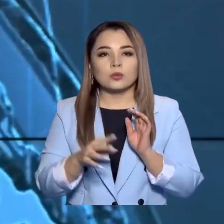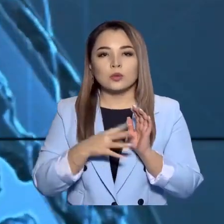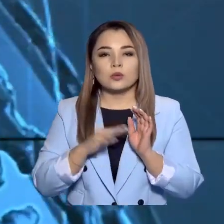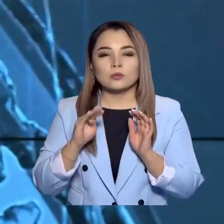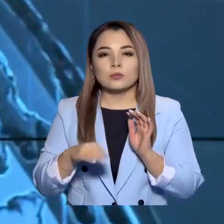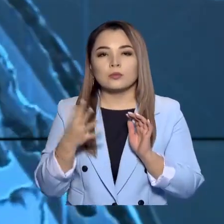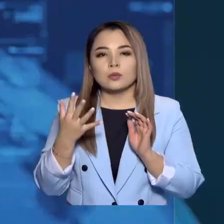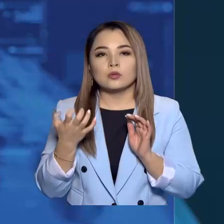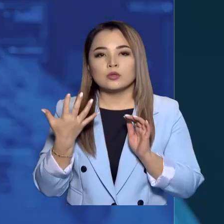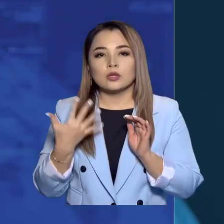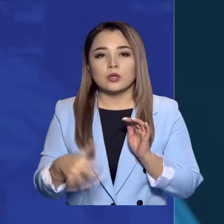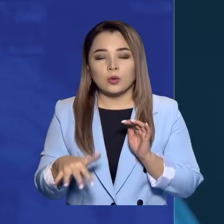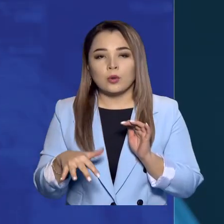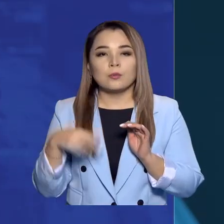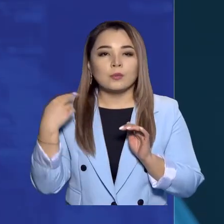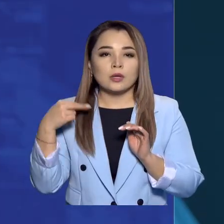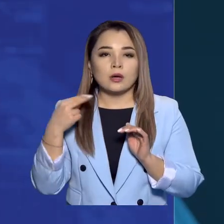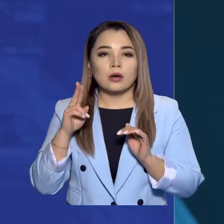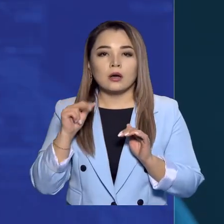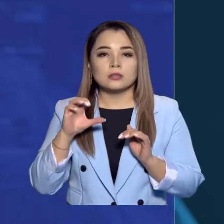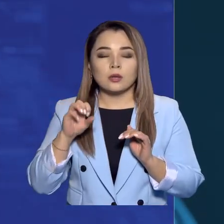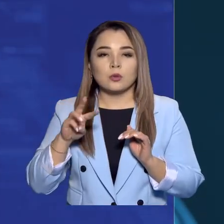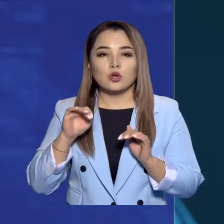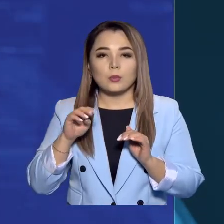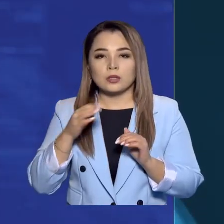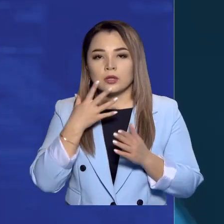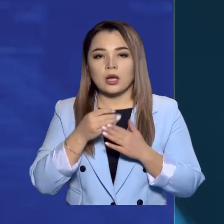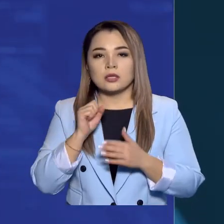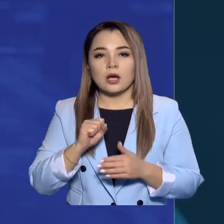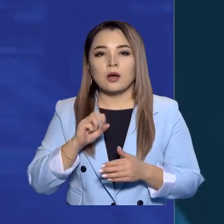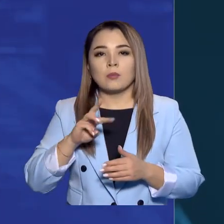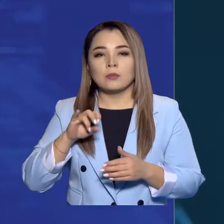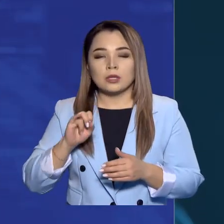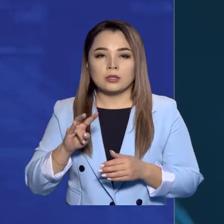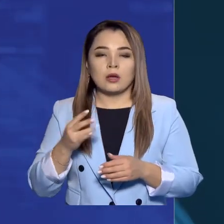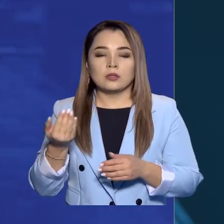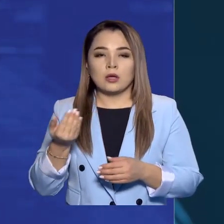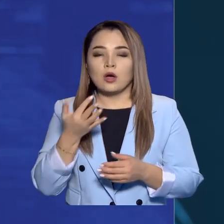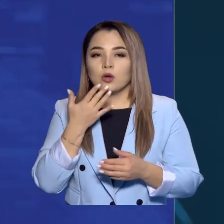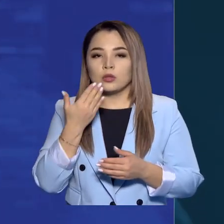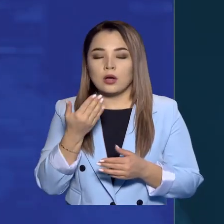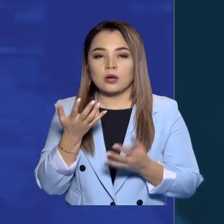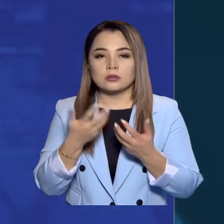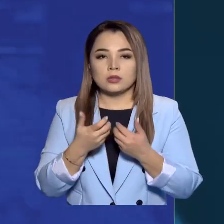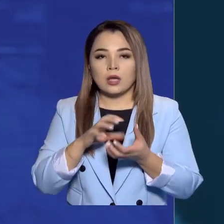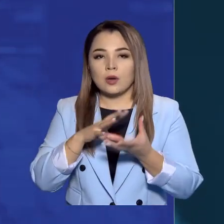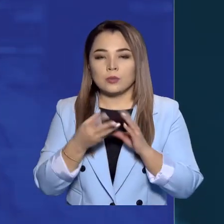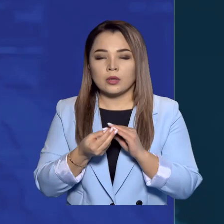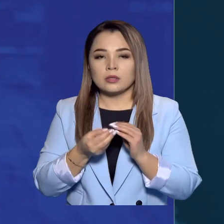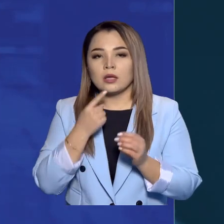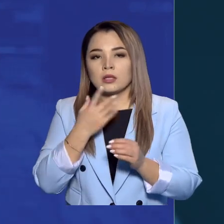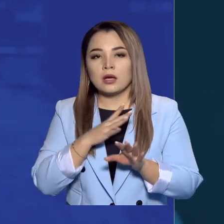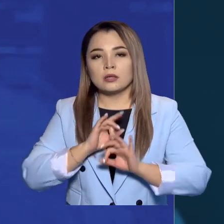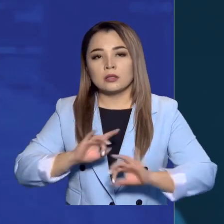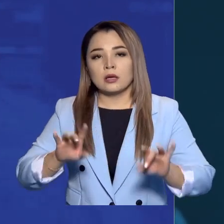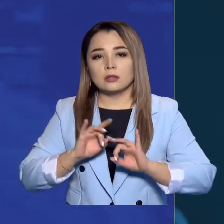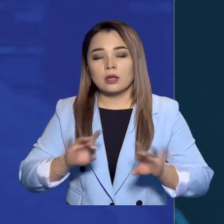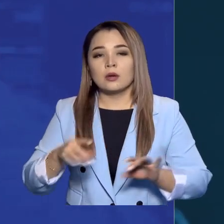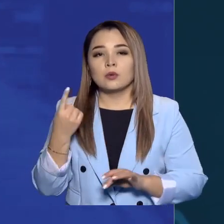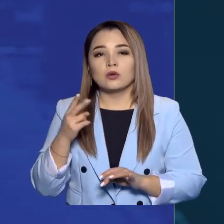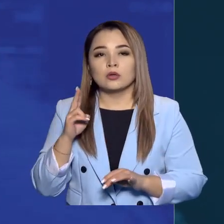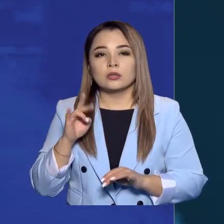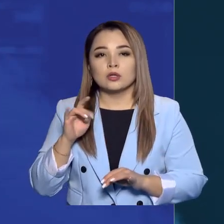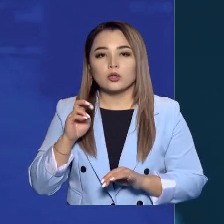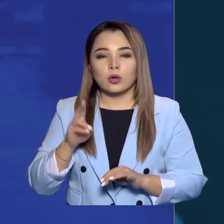19 169 550. Президент Қасым Жомарт Тоқаевқа үкімет басшысы Асқар Мамин ұлттық халық санағының алғашқы нәтижесін баяндады. 1-ші қыркүйек пен